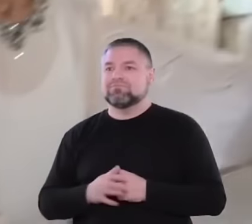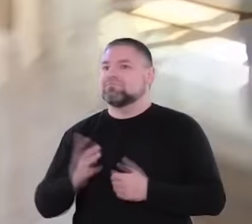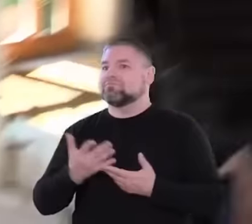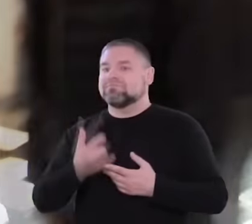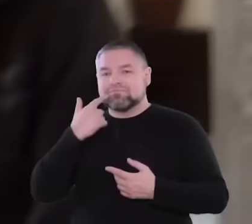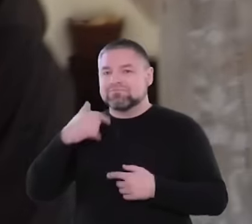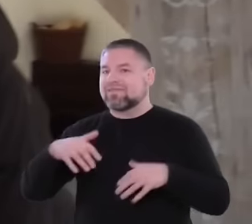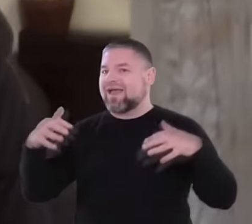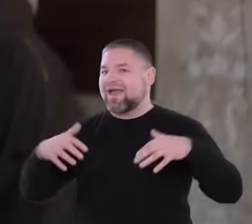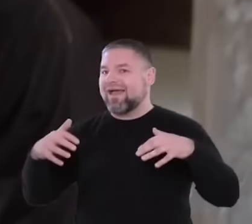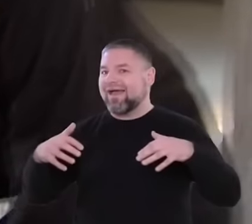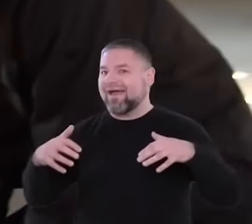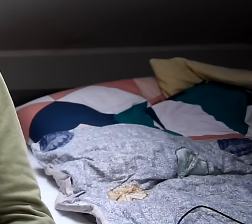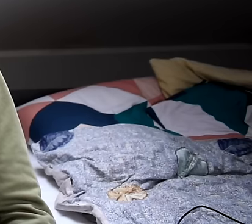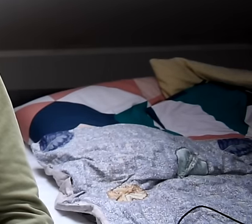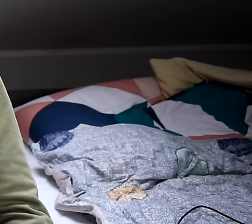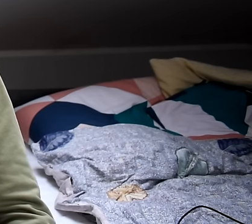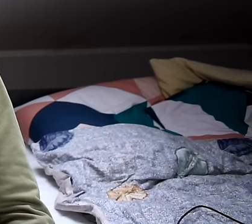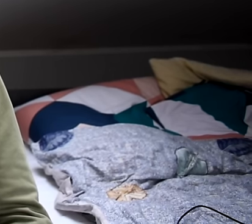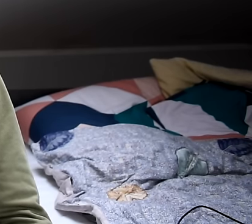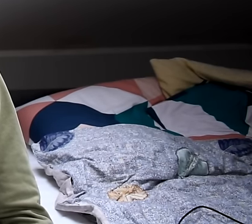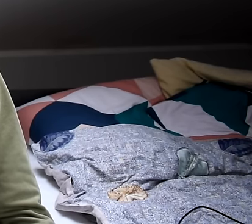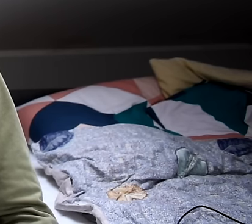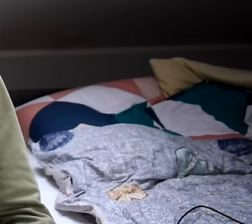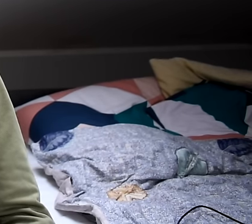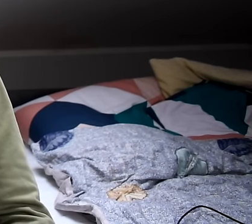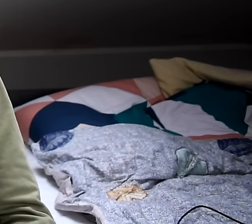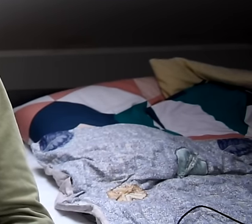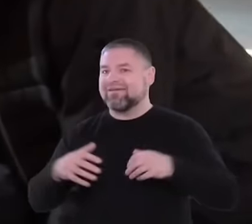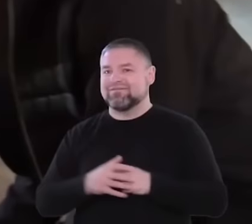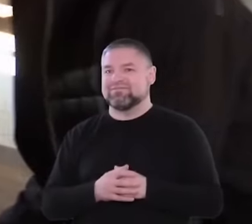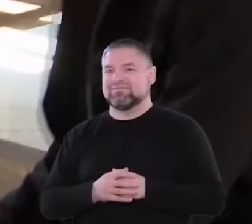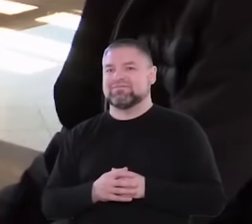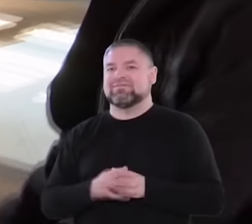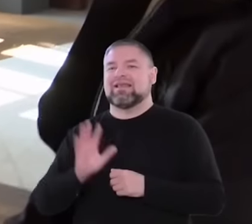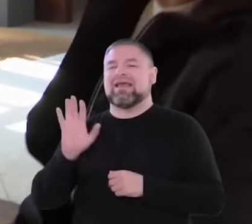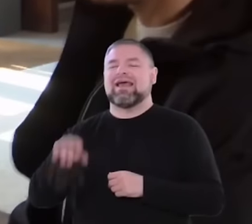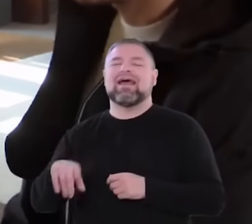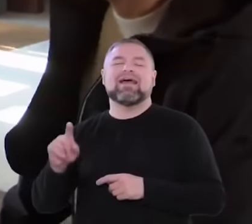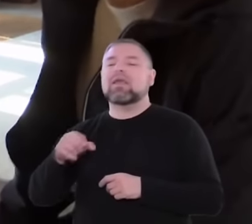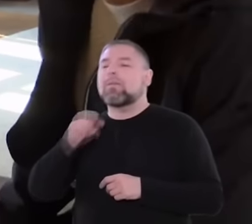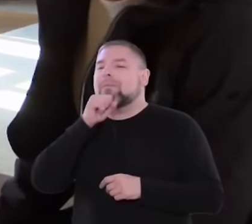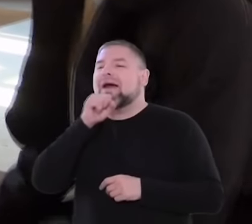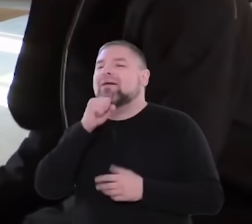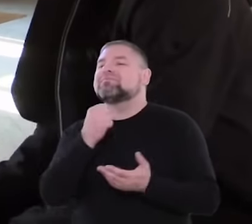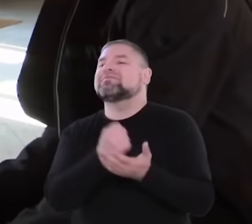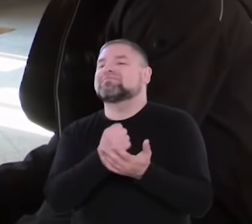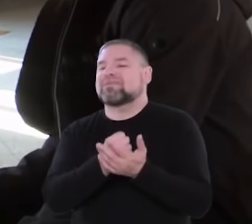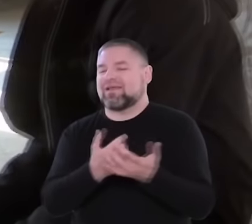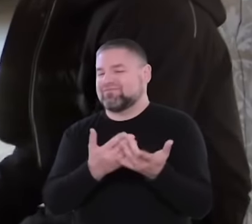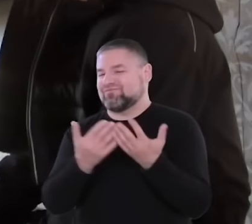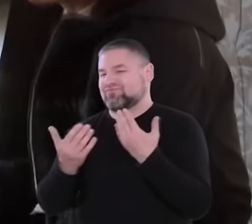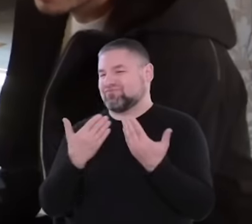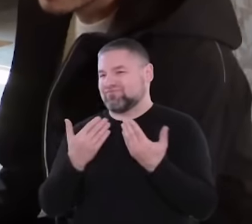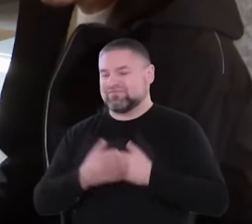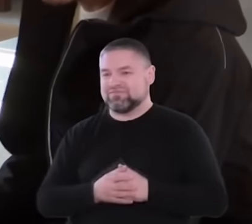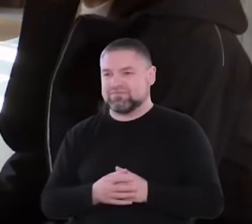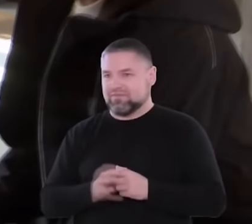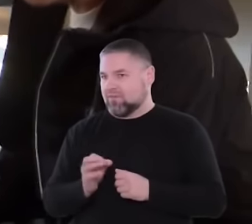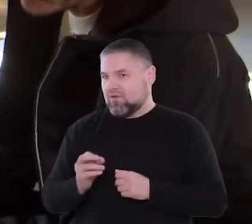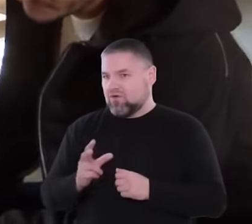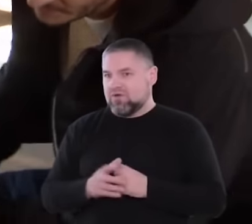tak się śmiałyście, jak wchodziłem? Ten. Chuj to obchodzi, co podsłuchujesz? Takie babskie sprawy. Okej. Okay.